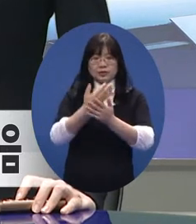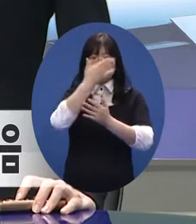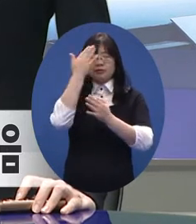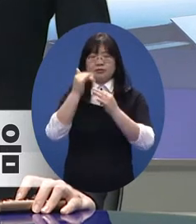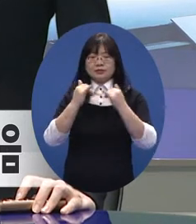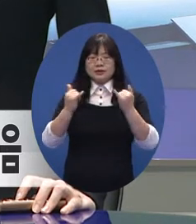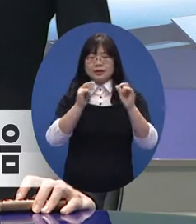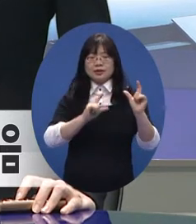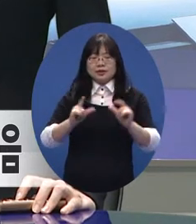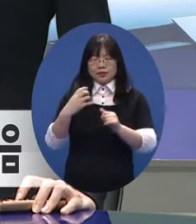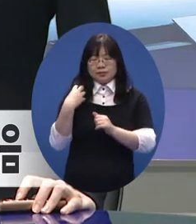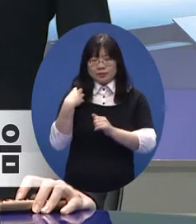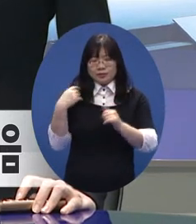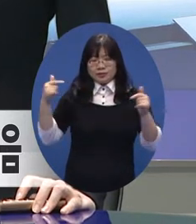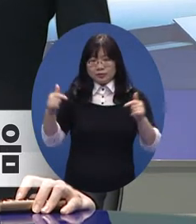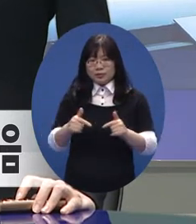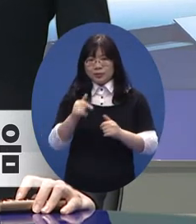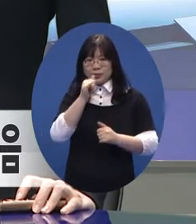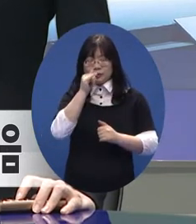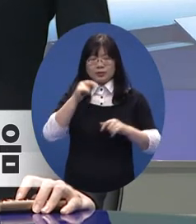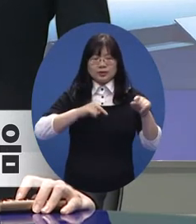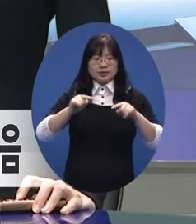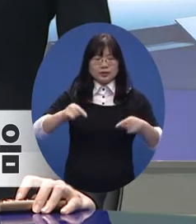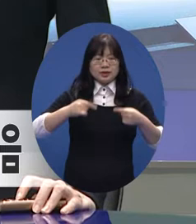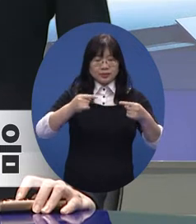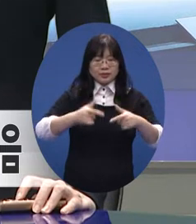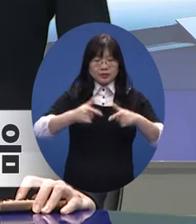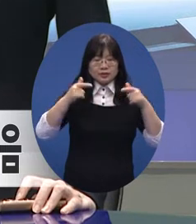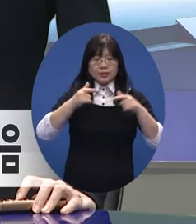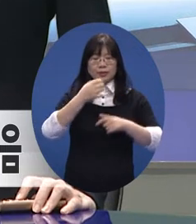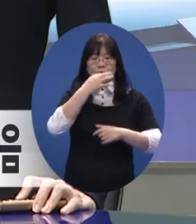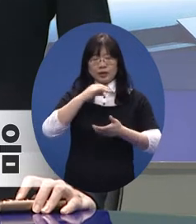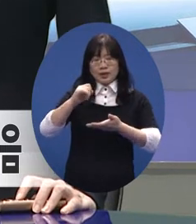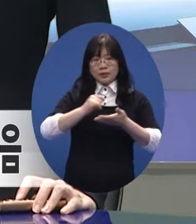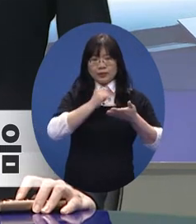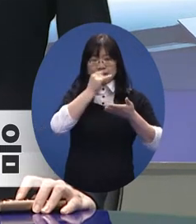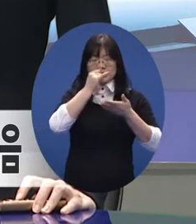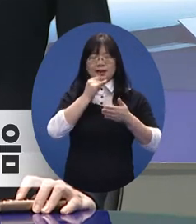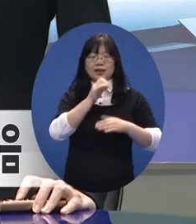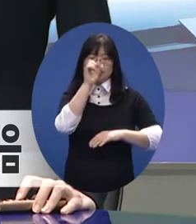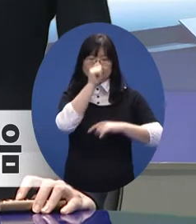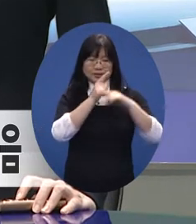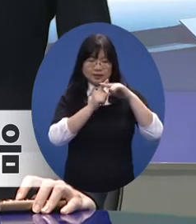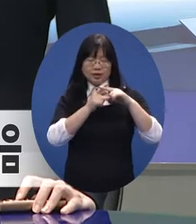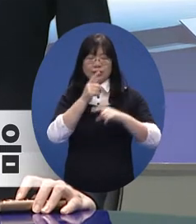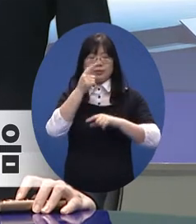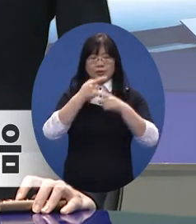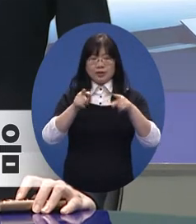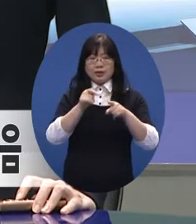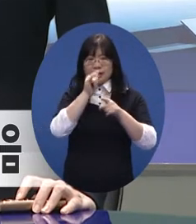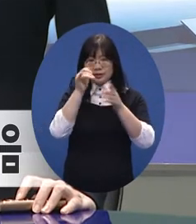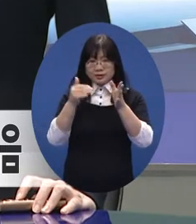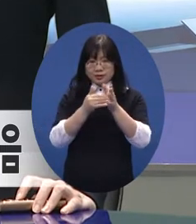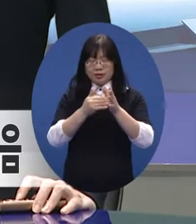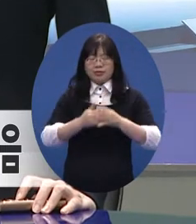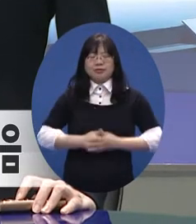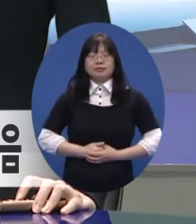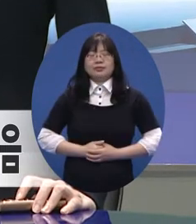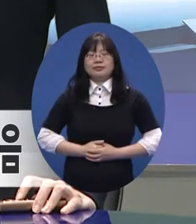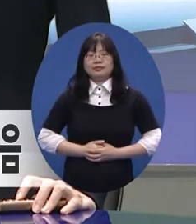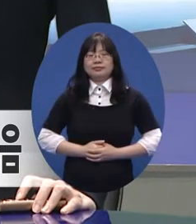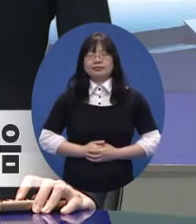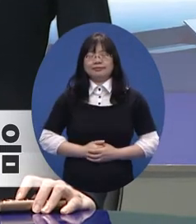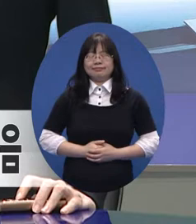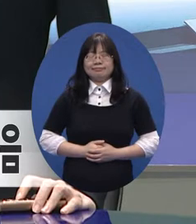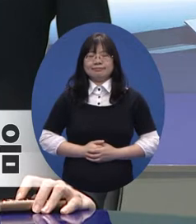기본소득은 청년들의 생활 부담을 낮추고 정치 참여를 늘리는 효과를 가져올 것이란 긍정적 평가가 이어졌습니다. 자세한